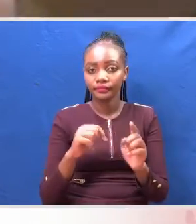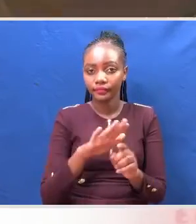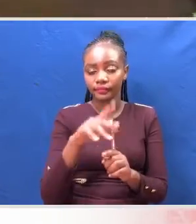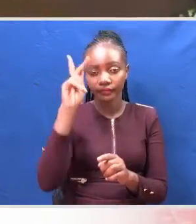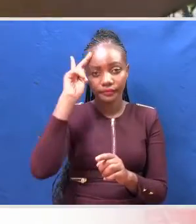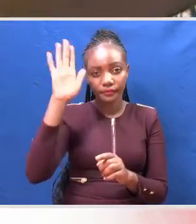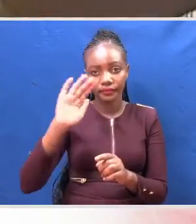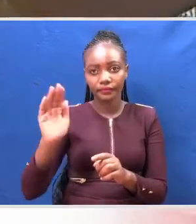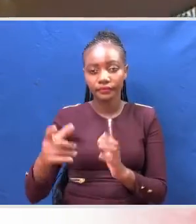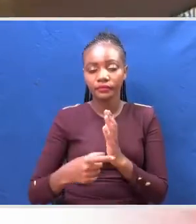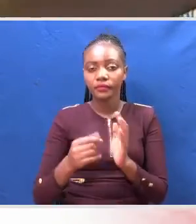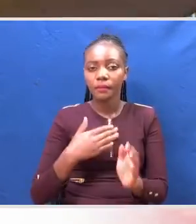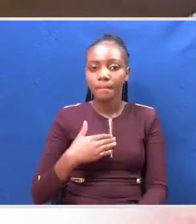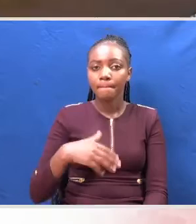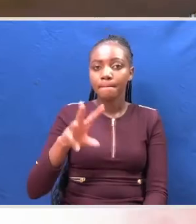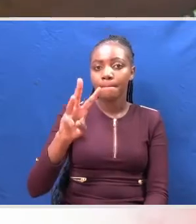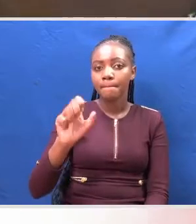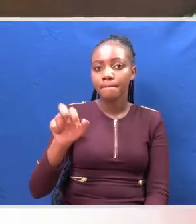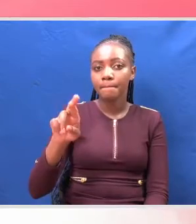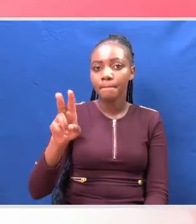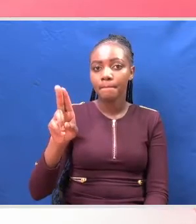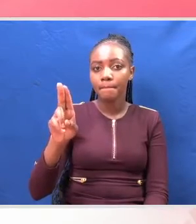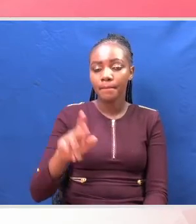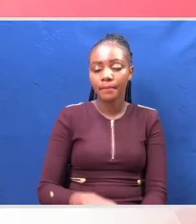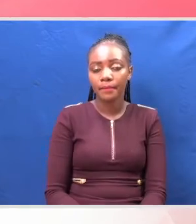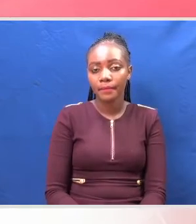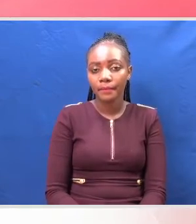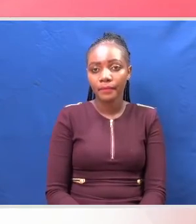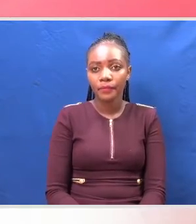bunge la Juja, jina langu ni Wero Mwangi. Naam.